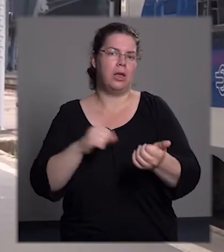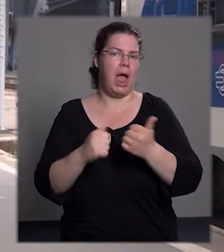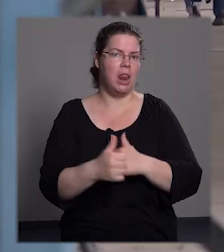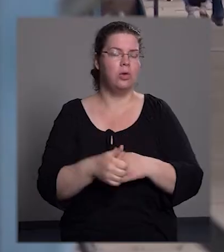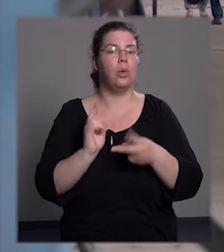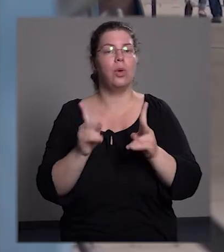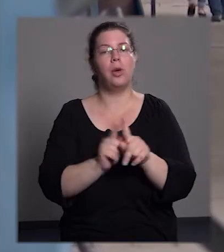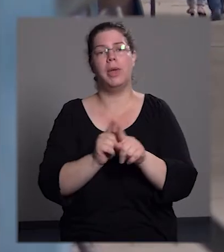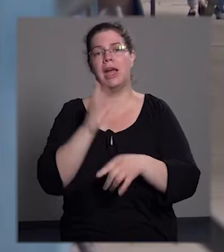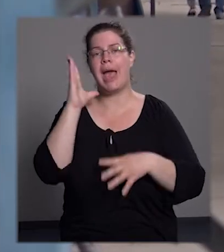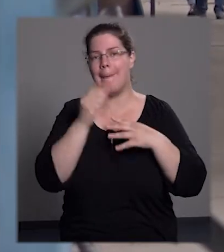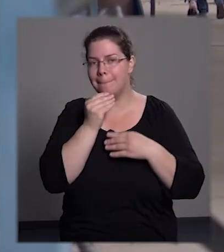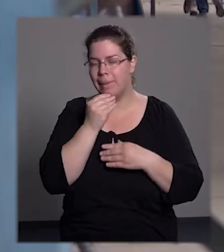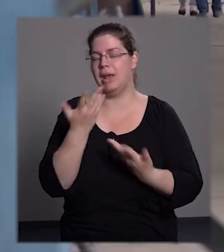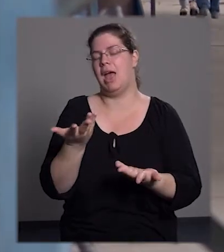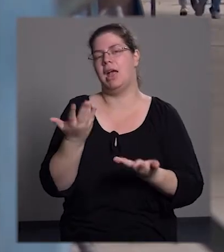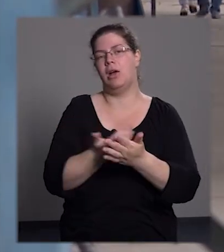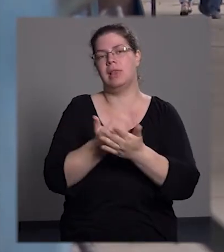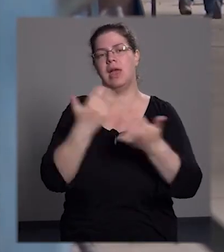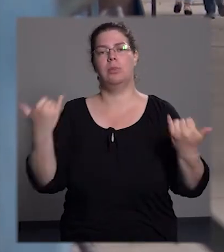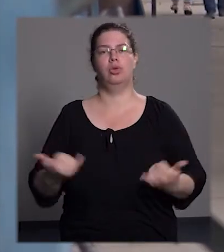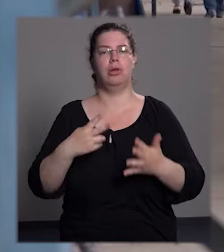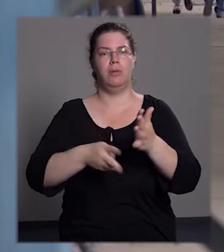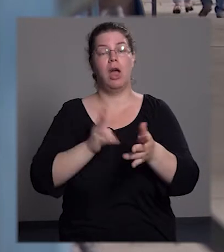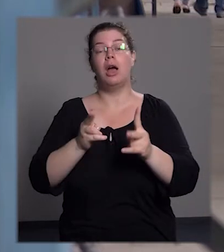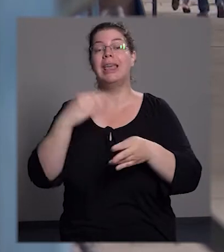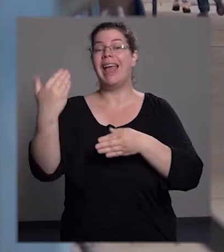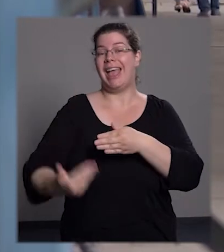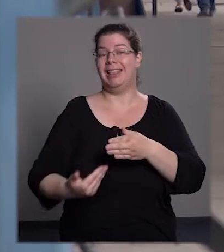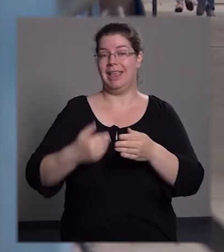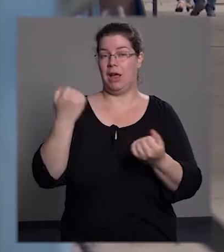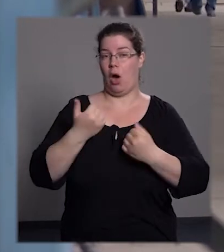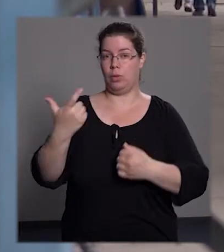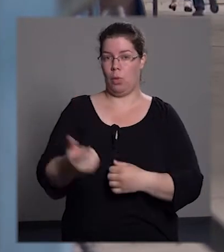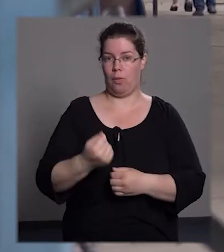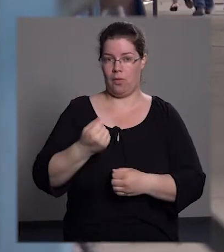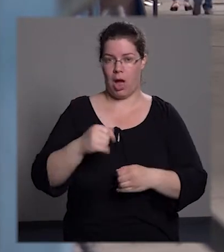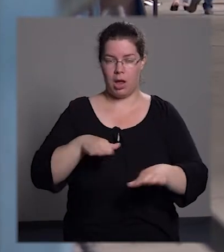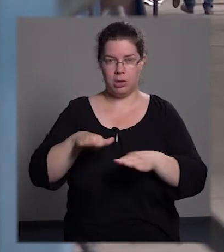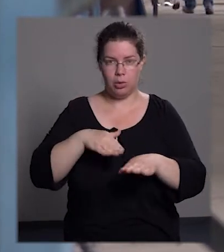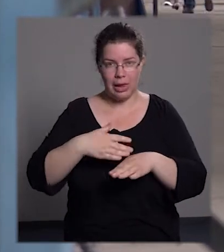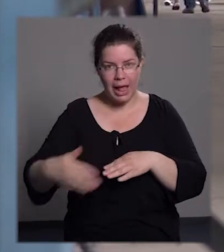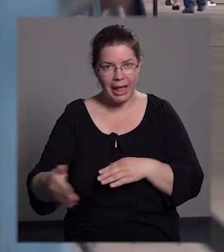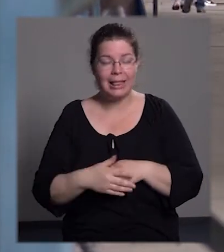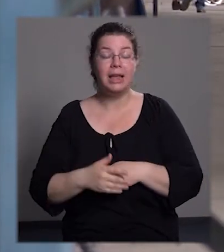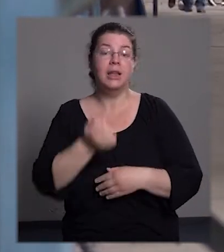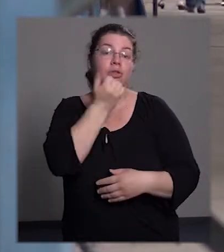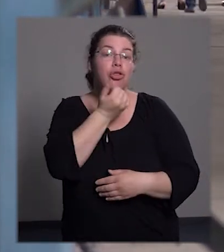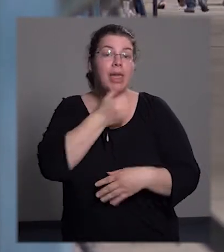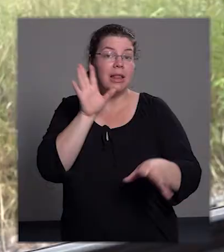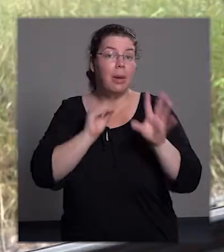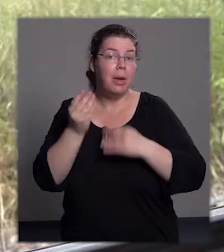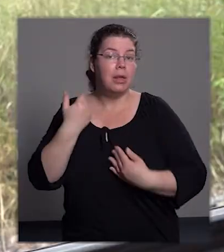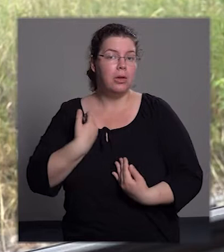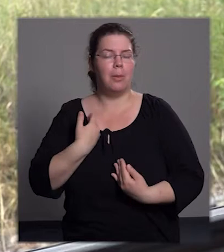olyan emberek használják most a vonatot, akik eddig autóval közlekedtek. Tehát én saját tapasztalatom, hogy mi a